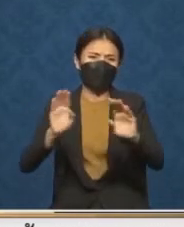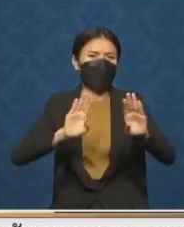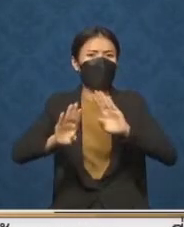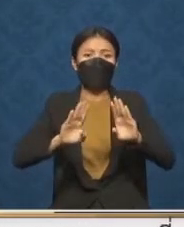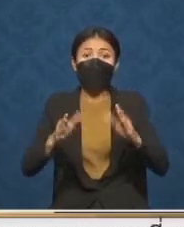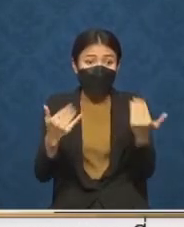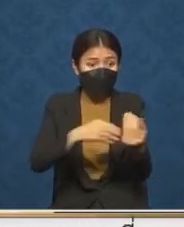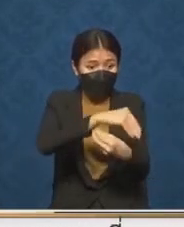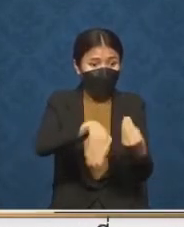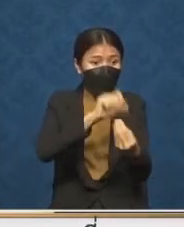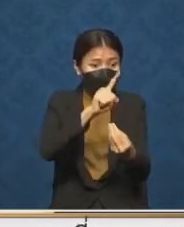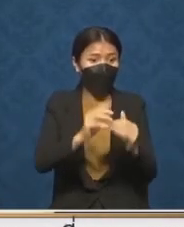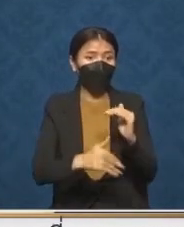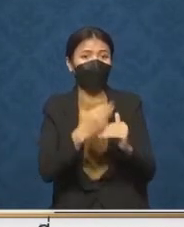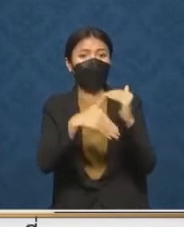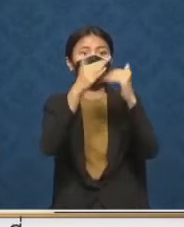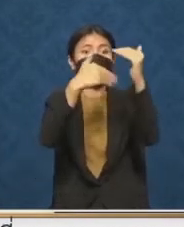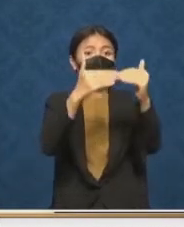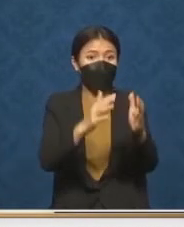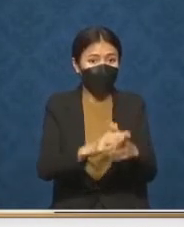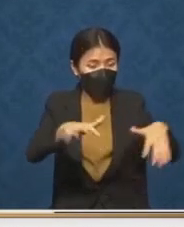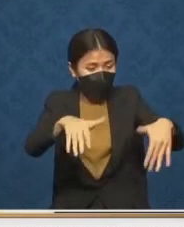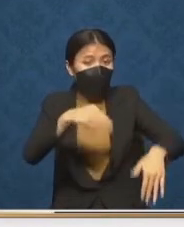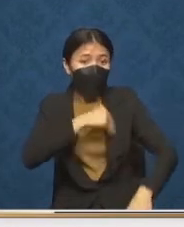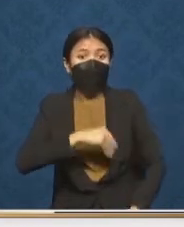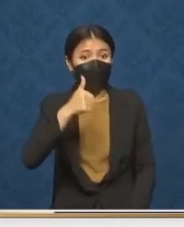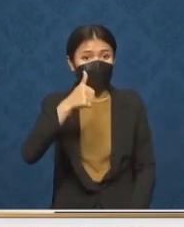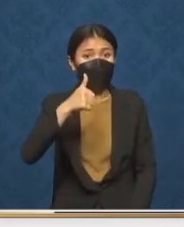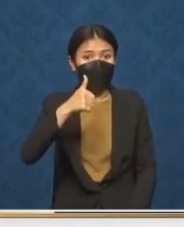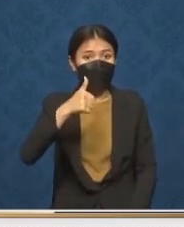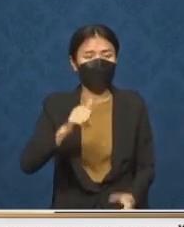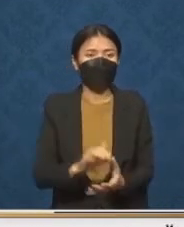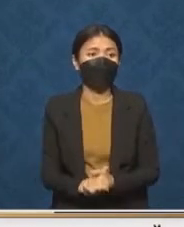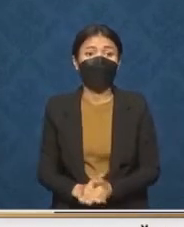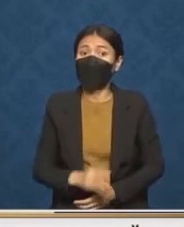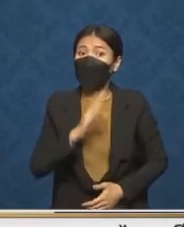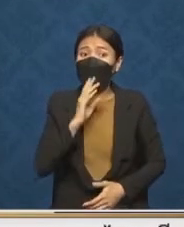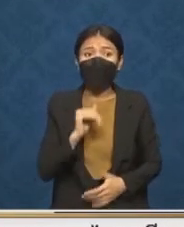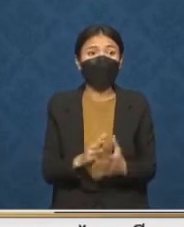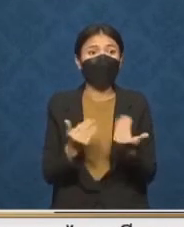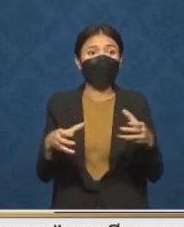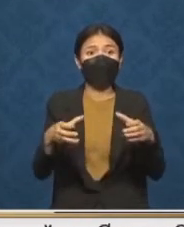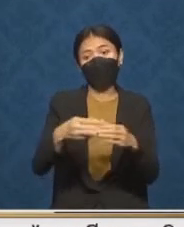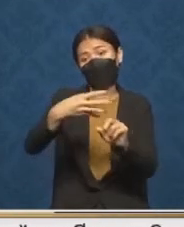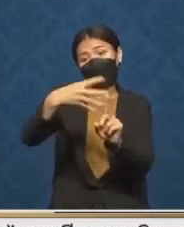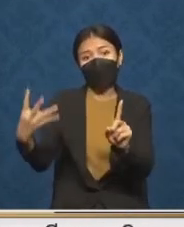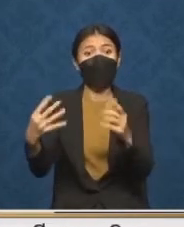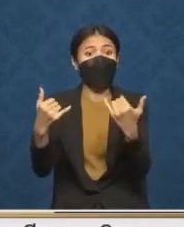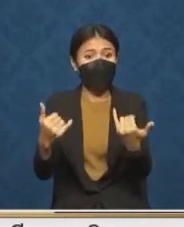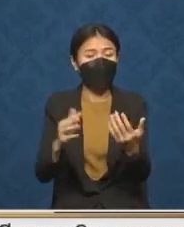างเศรษฐกิจที่พวกเขาจะสร้างเพิ่มให้กับประเทศเมื่อมีการเปิดรับกลุ่มคนที่มีความหลากหลายทางเพศทางกฎหม